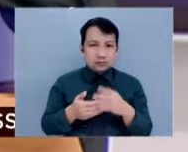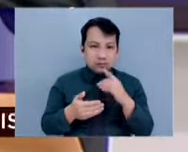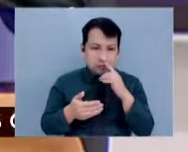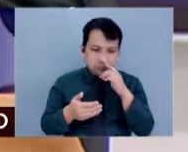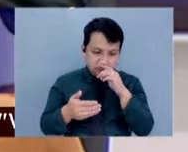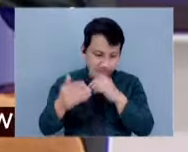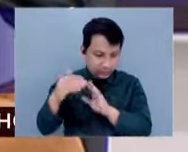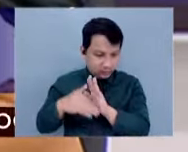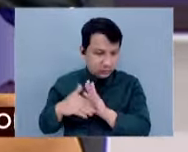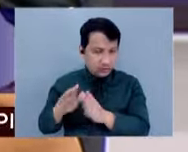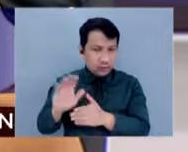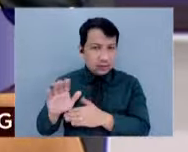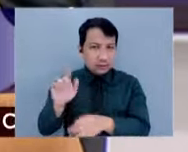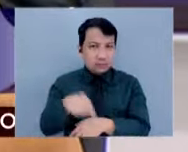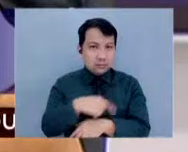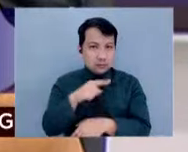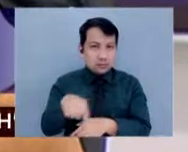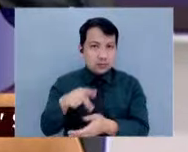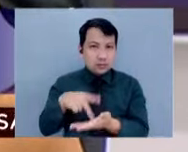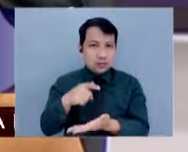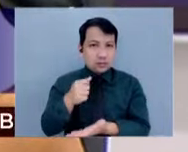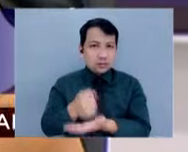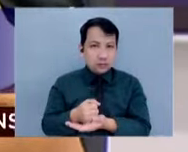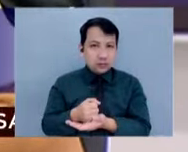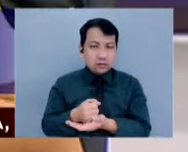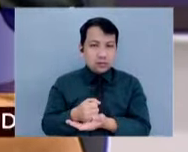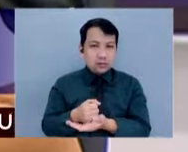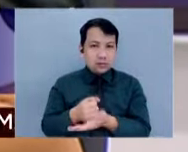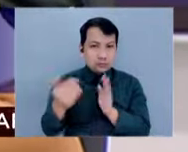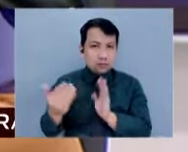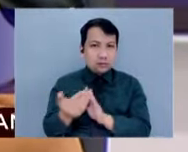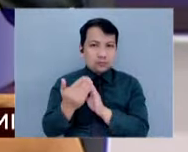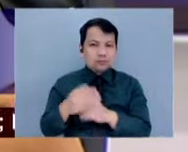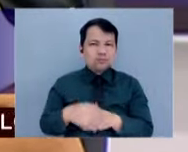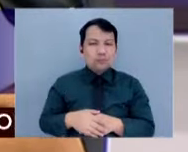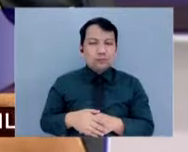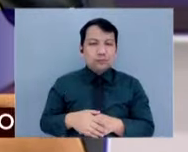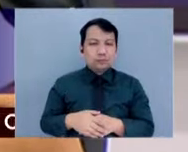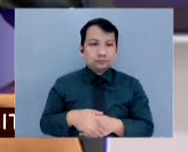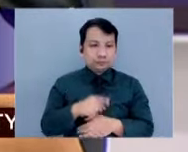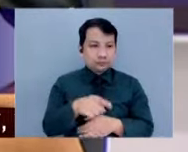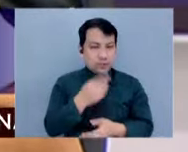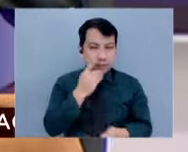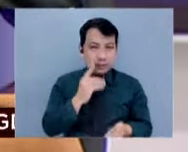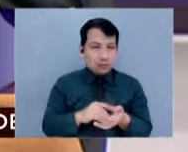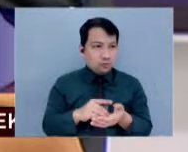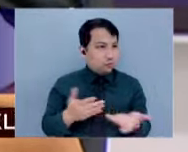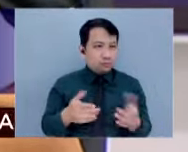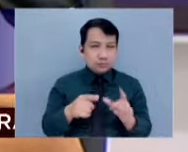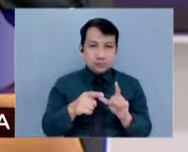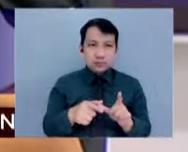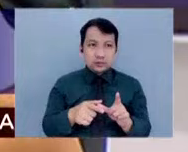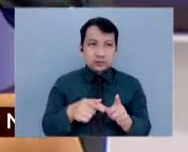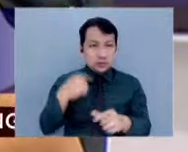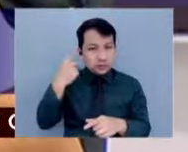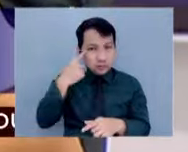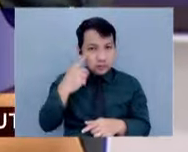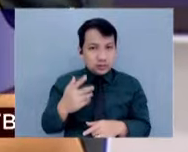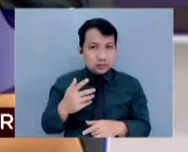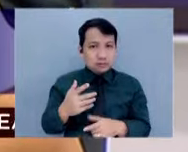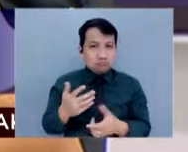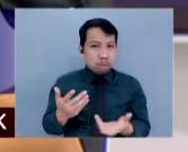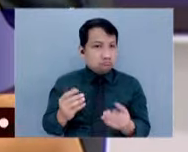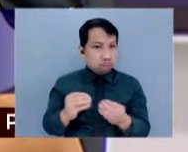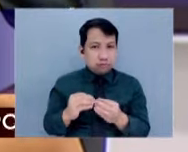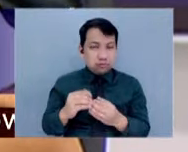kasi cancellation of passport ang ating approach. Diba, undocumented alien. Tsaka ang political asylum is